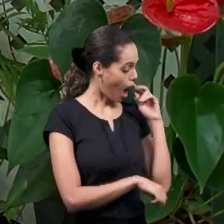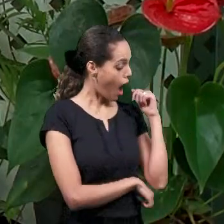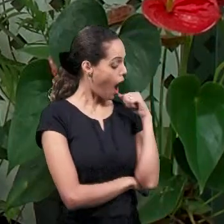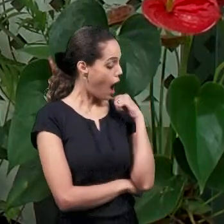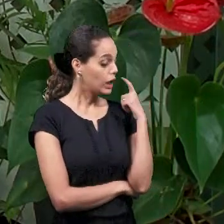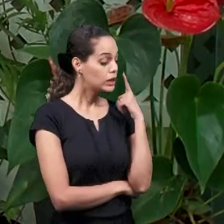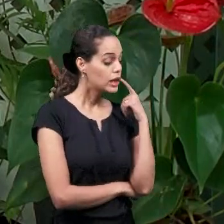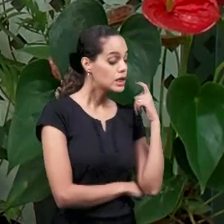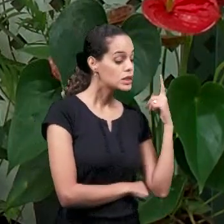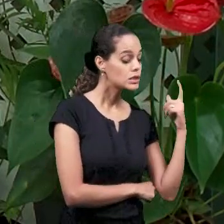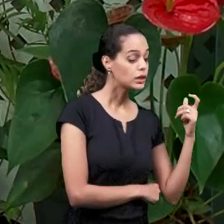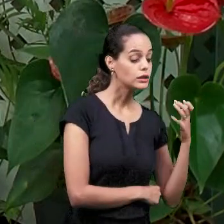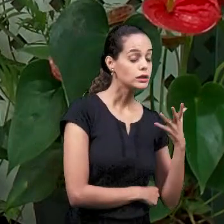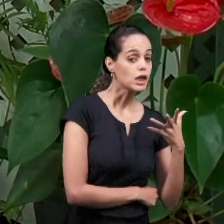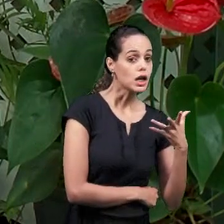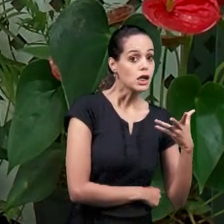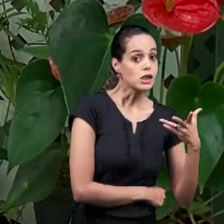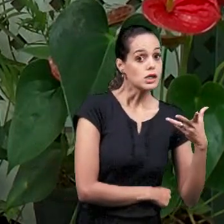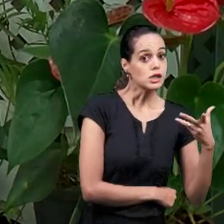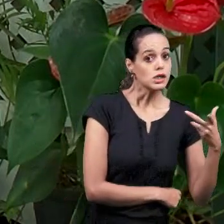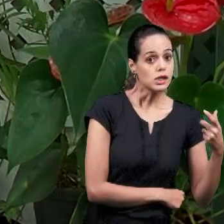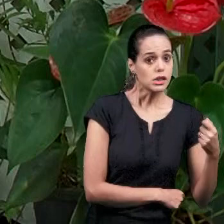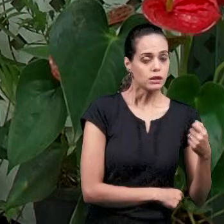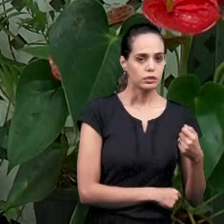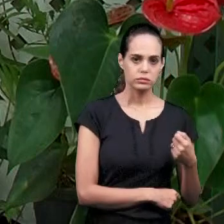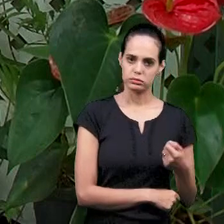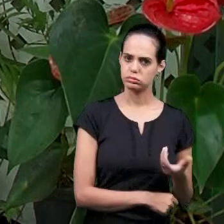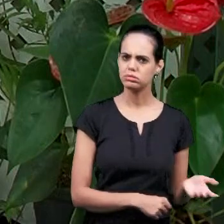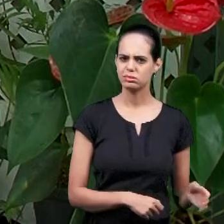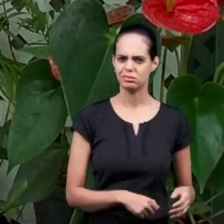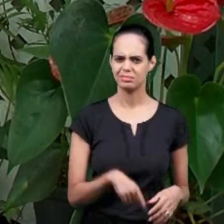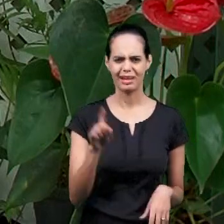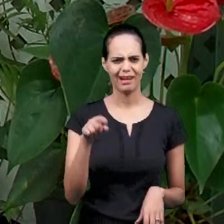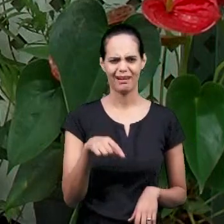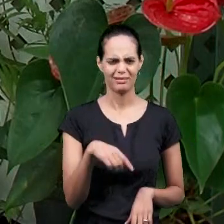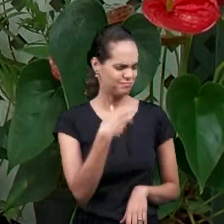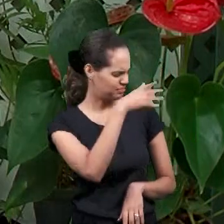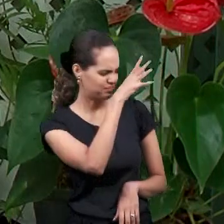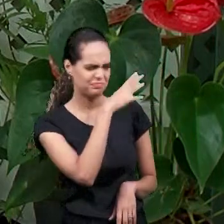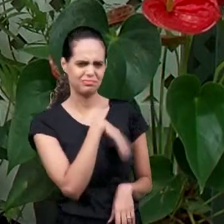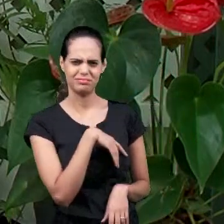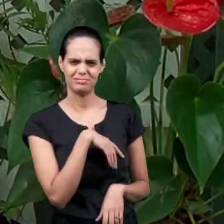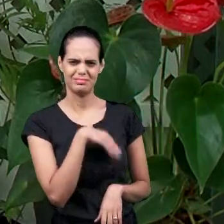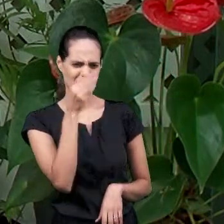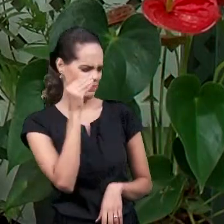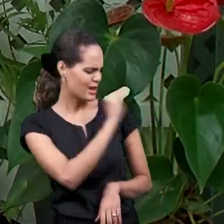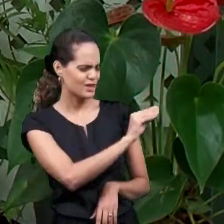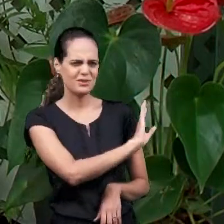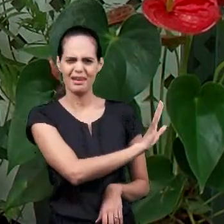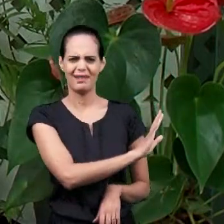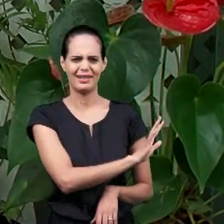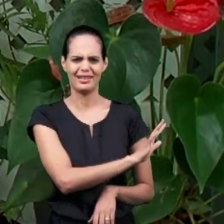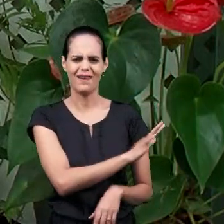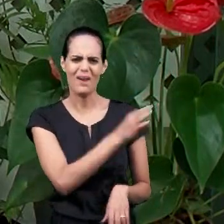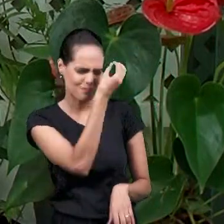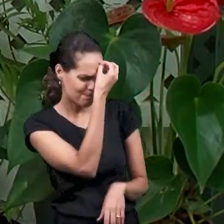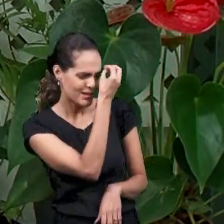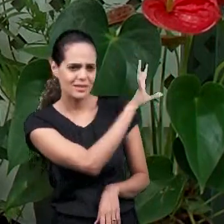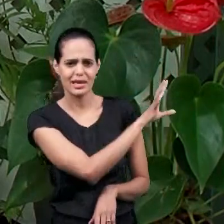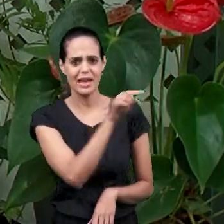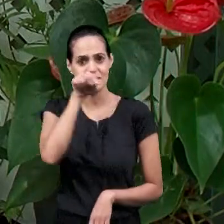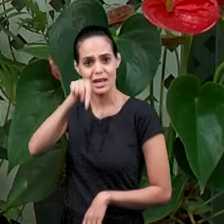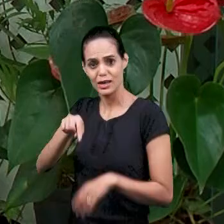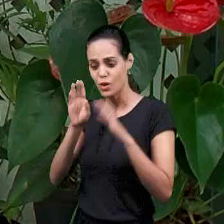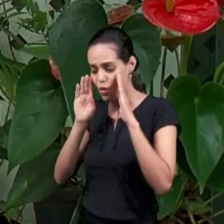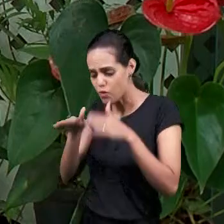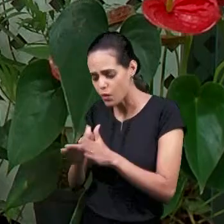pas entendre, au lieu de découper complètement, et couper complètement, rester dans la parole,